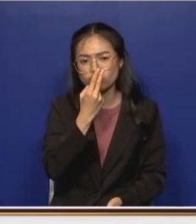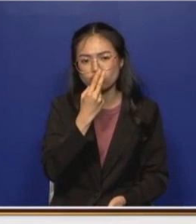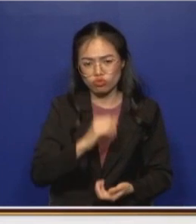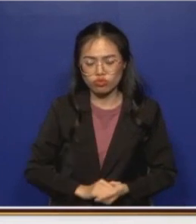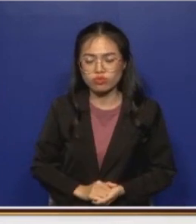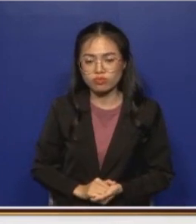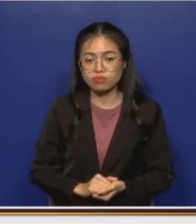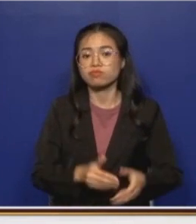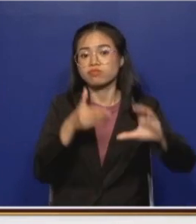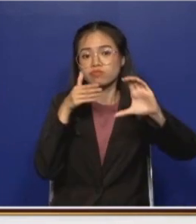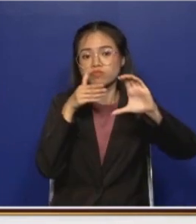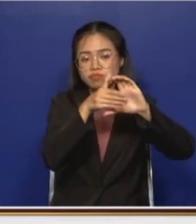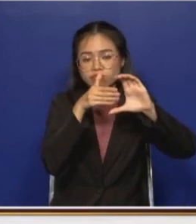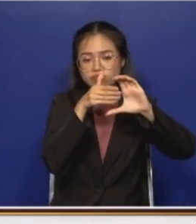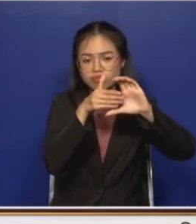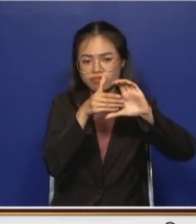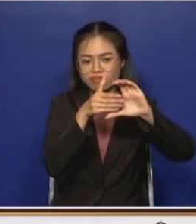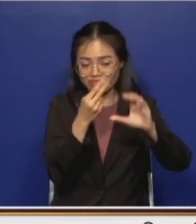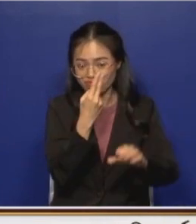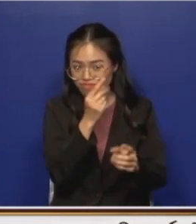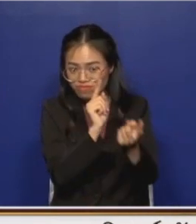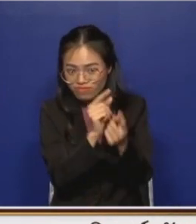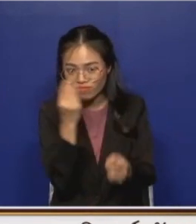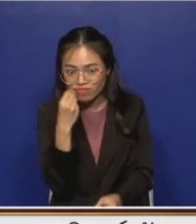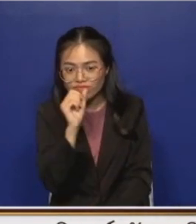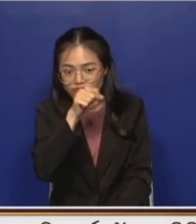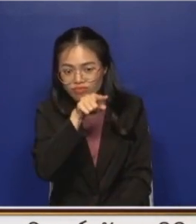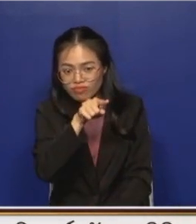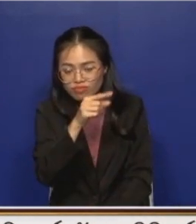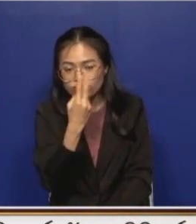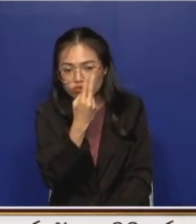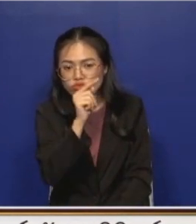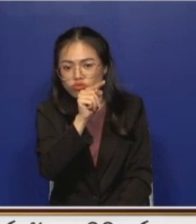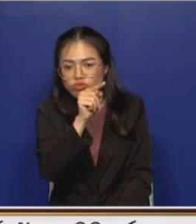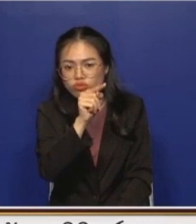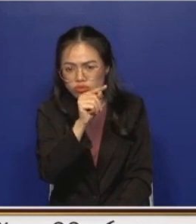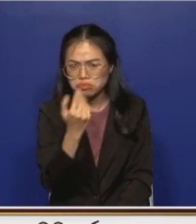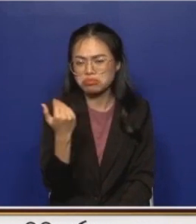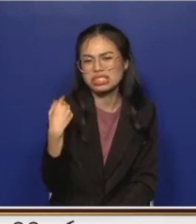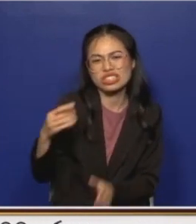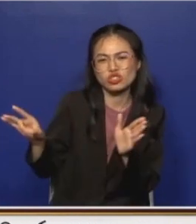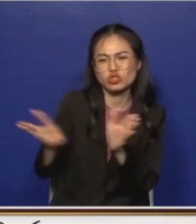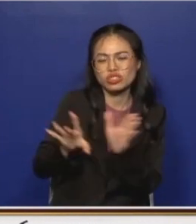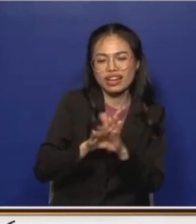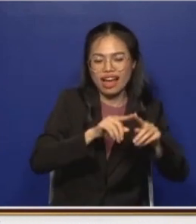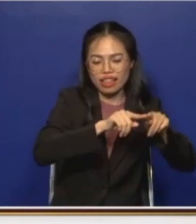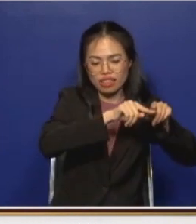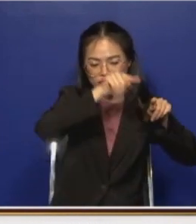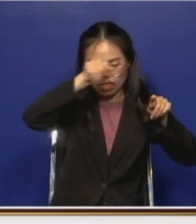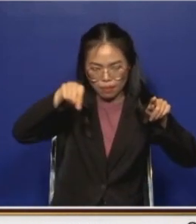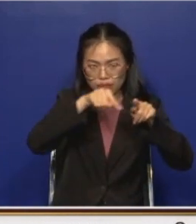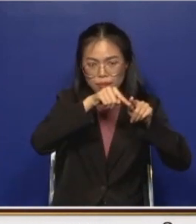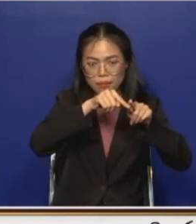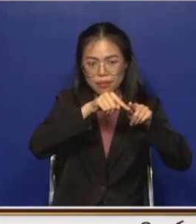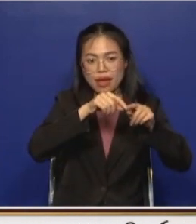ตรงนี้ท่านพอคุ้นตาดีนะฮะแต่มันมีเพิ่มอันสุดท้ายฮะปี40เราเกิดวิกฤ